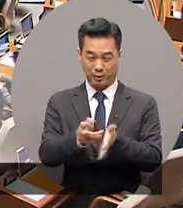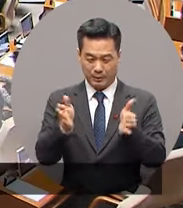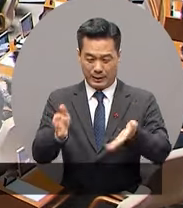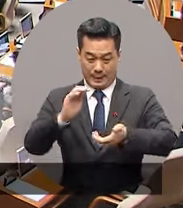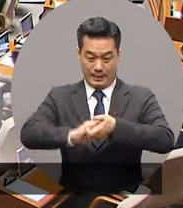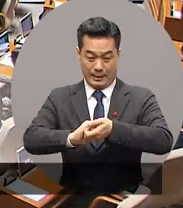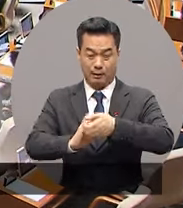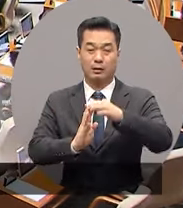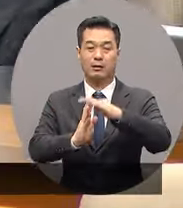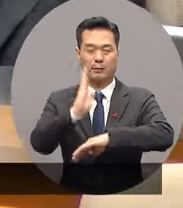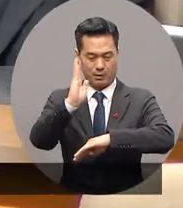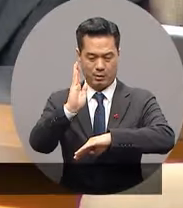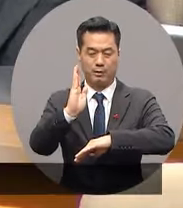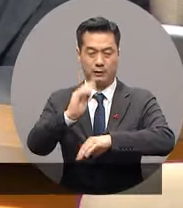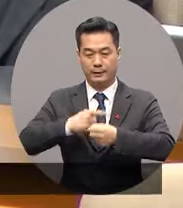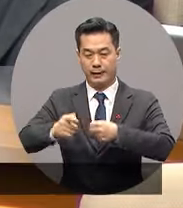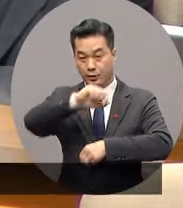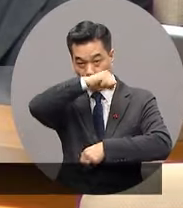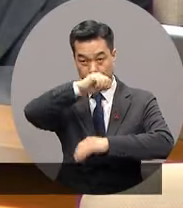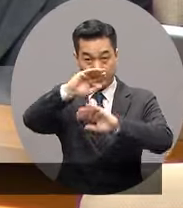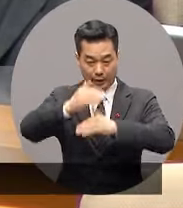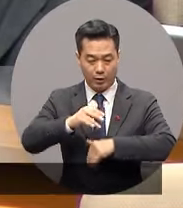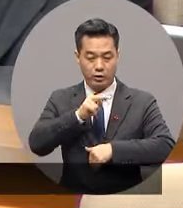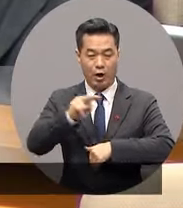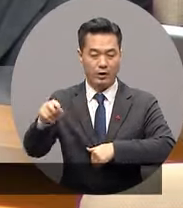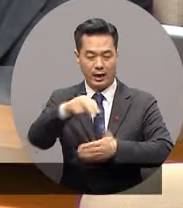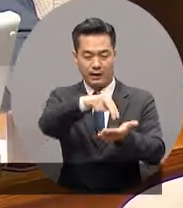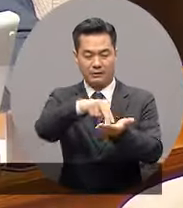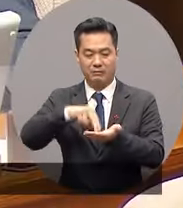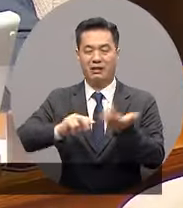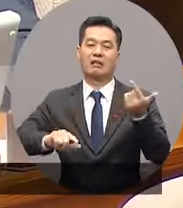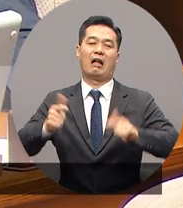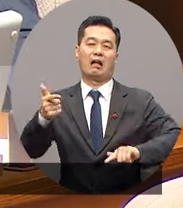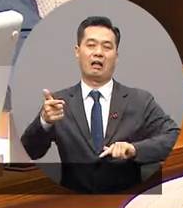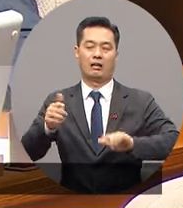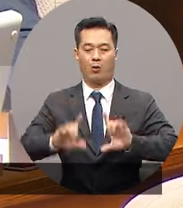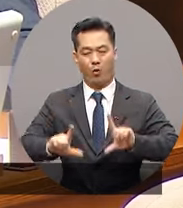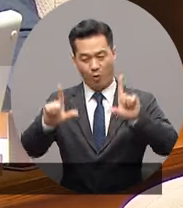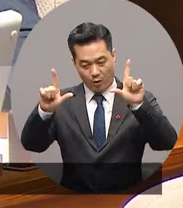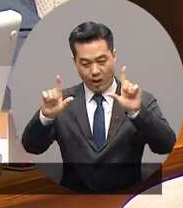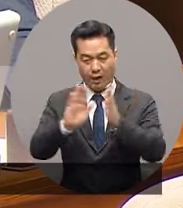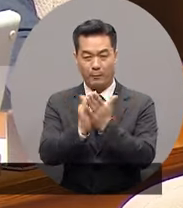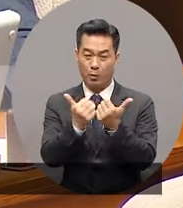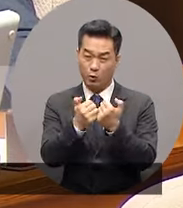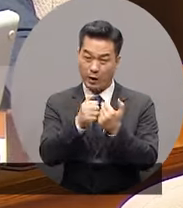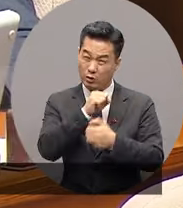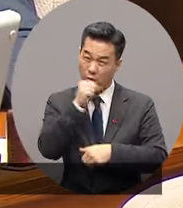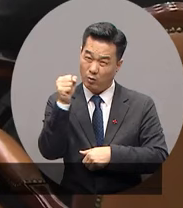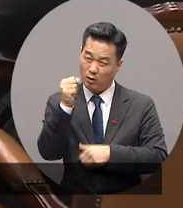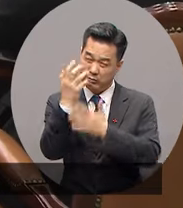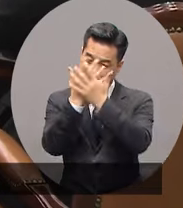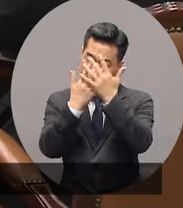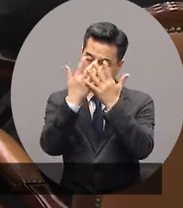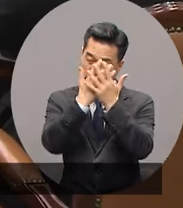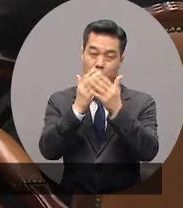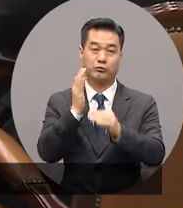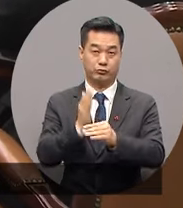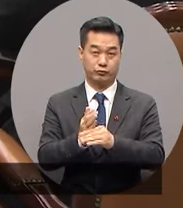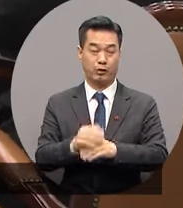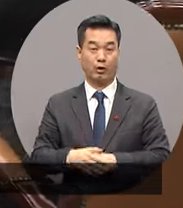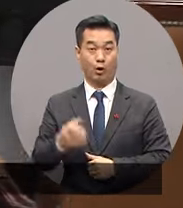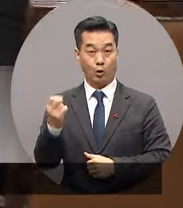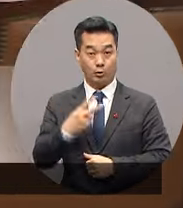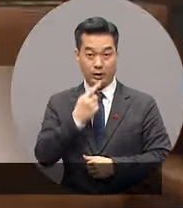넘긴 내년도 예산안 역시 여야의 입장차가 여전해 모레 본회의 통과 여부가 불투명한 상황입니다.